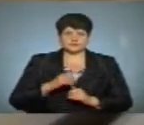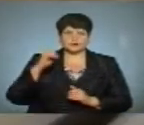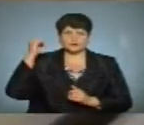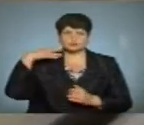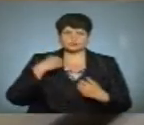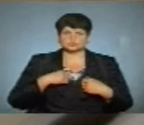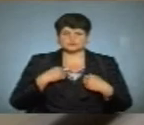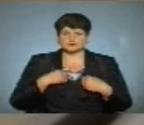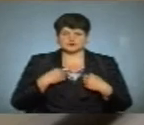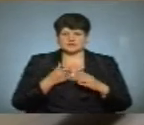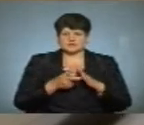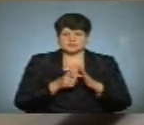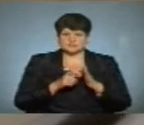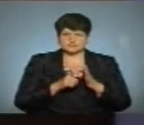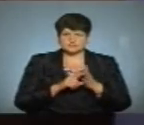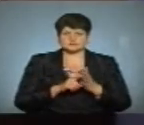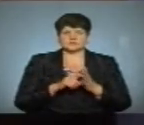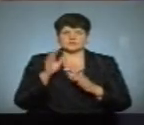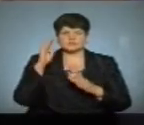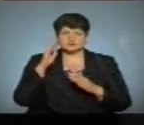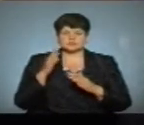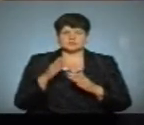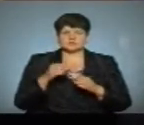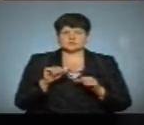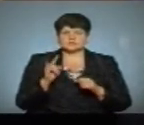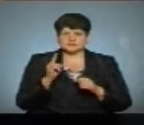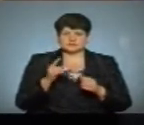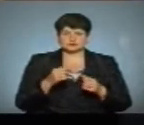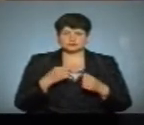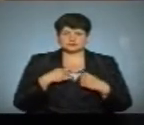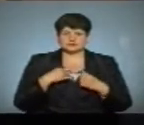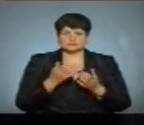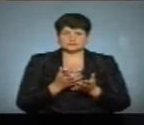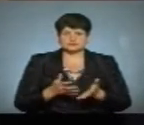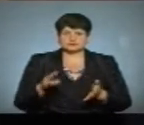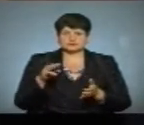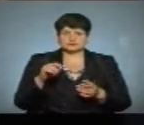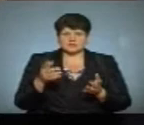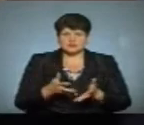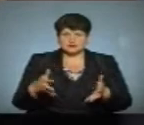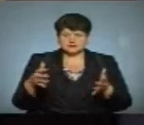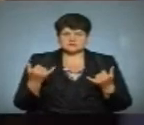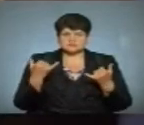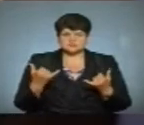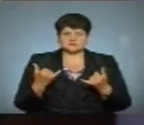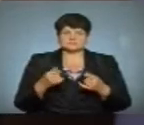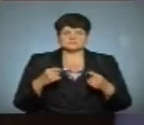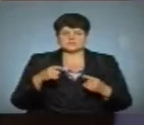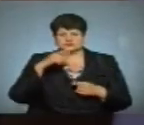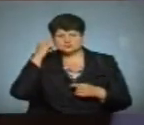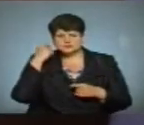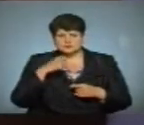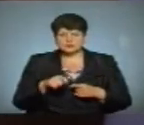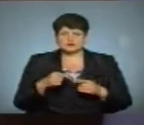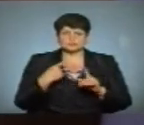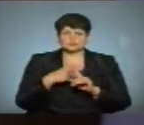бо немає, як дитину миємо в тазікові. Самі миємося, зараз жара, ще й тим більше пандемія, ось